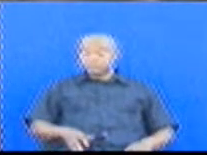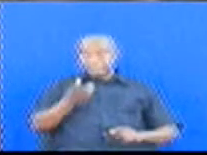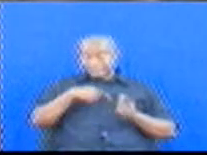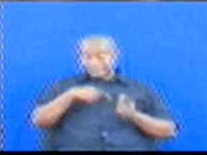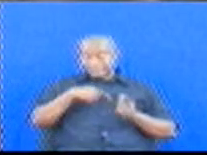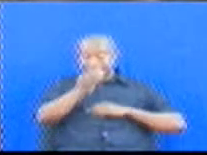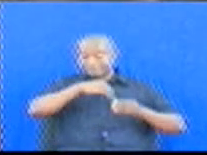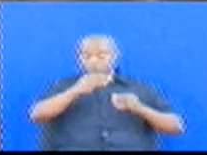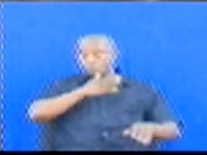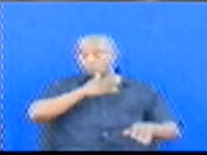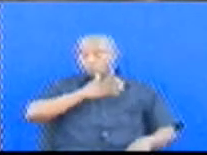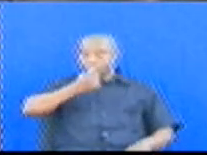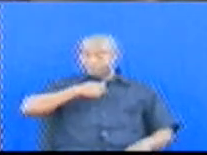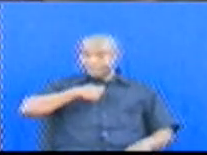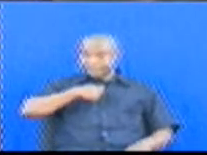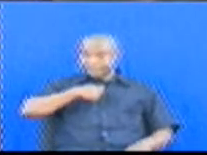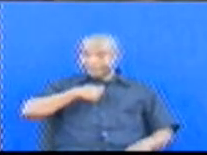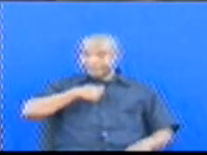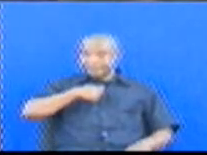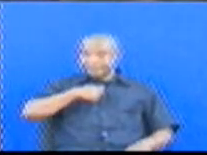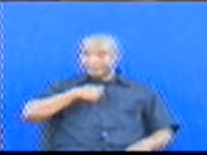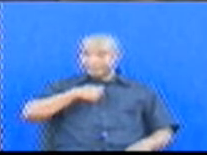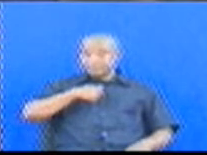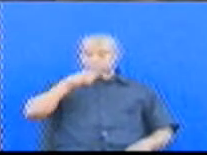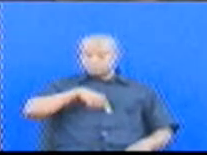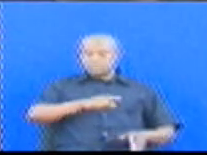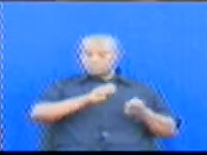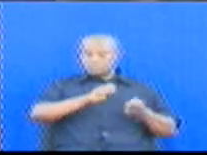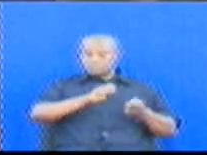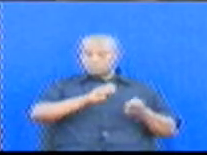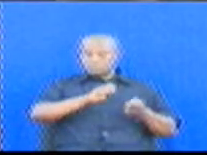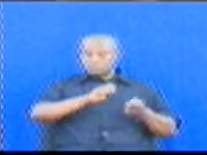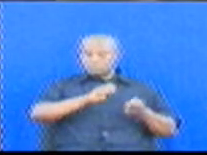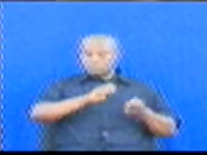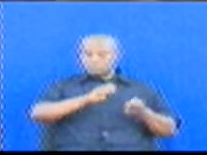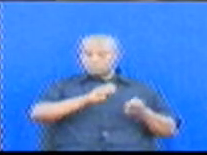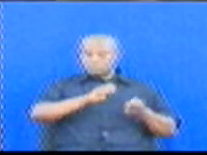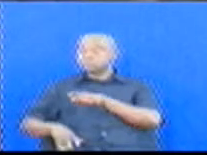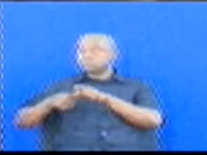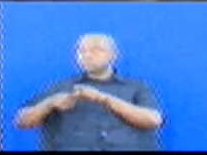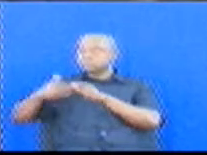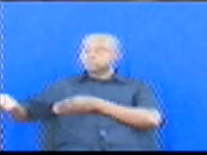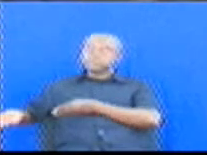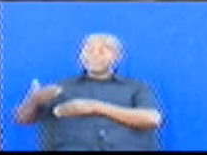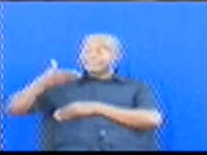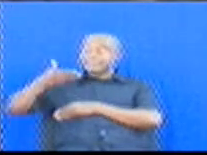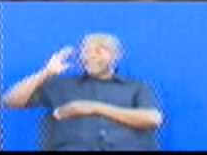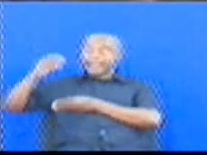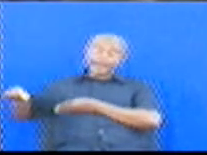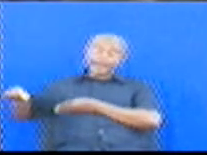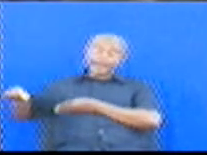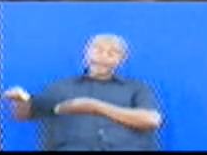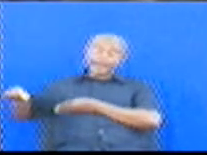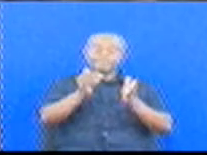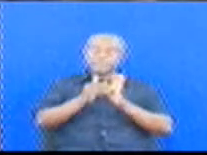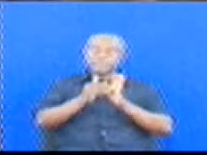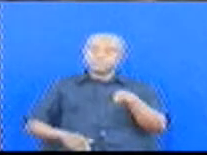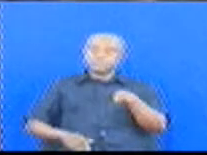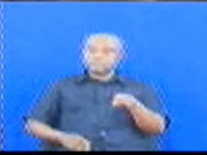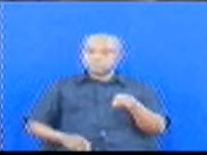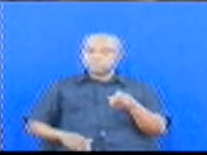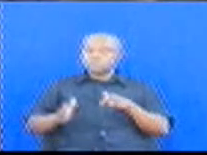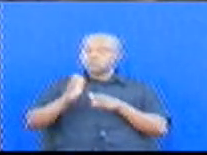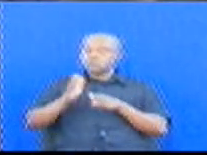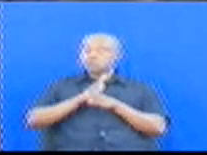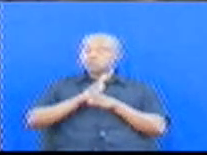wangu kwenye marekebisho ya sheria, mmeleta sheria, serikali imeleta sheria ya kuweka kinga